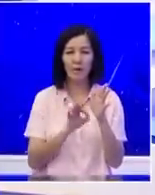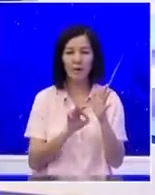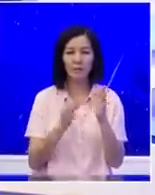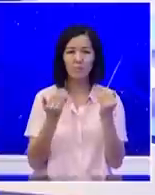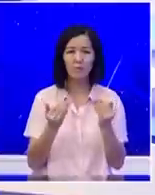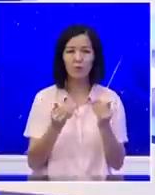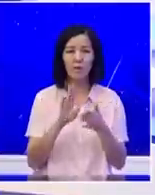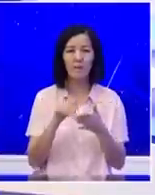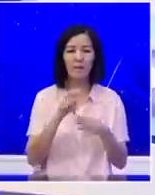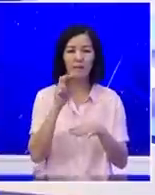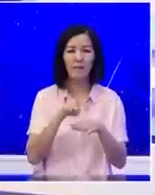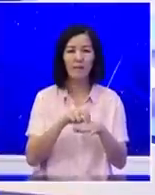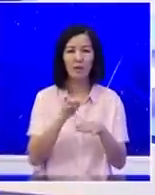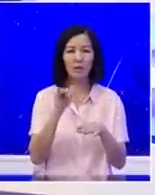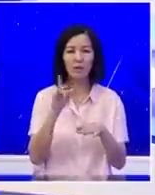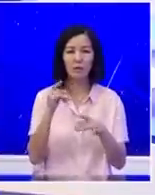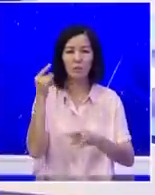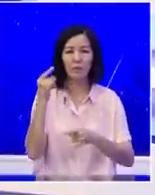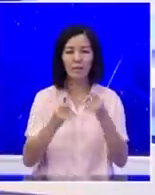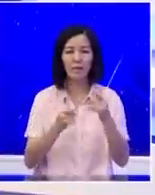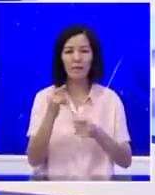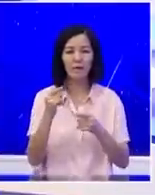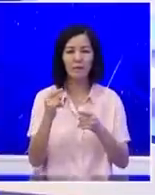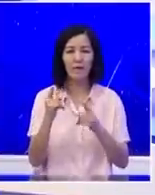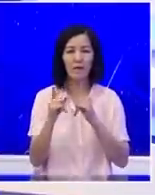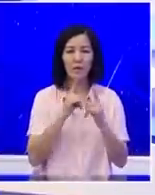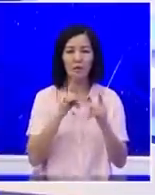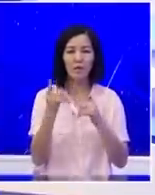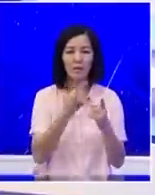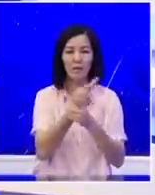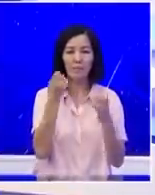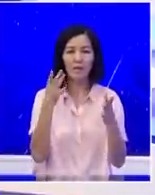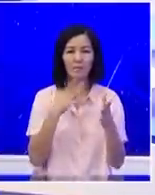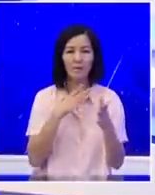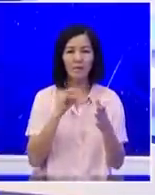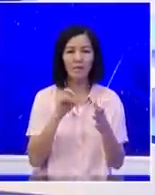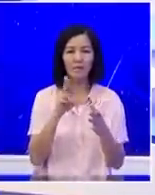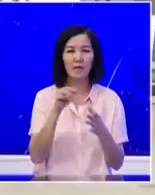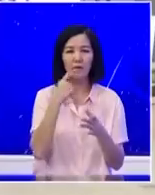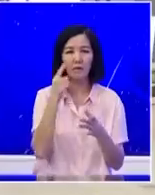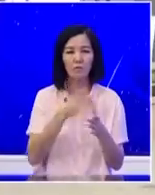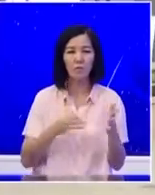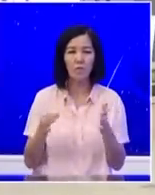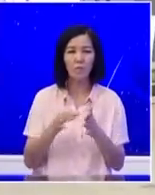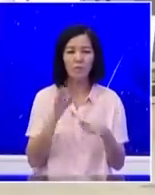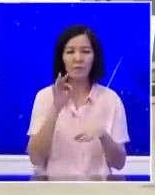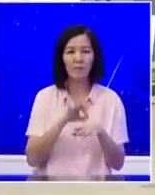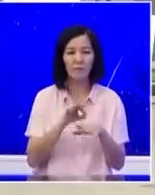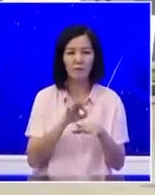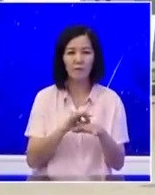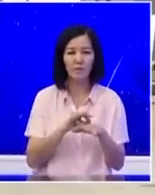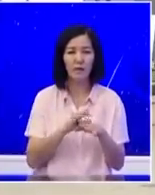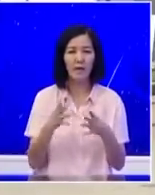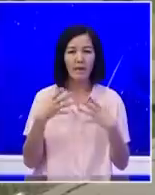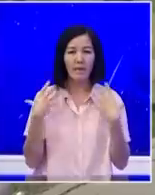туралы өңірдің бас дәрігері Жетісу медиа алаңында өткен баспасөз мәслихатында мәлімдеді. Бауыржан Ысқақтың айтуынша, облыста